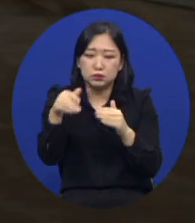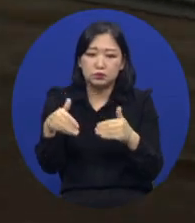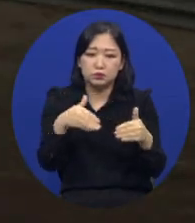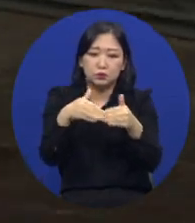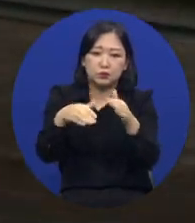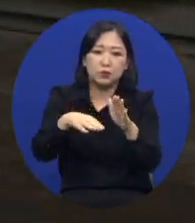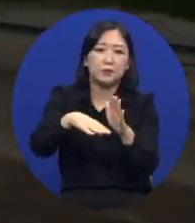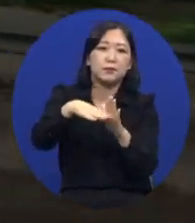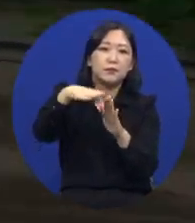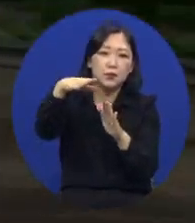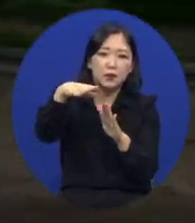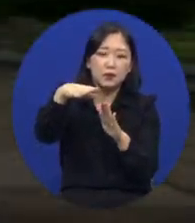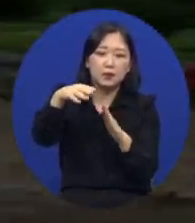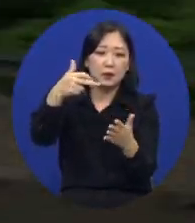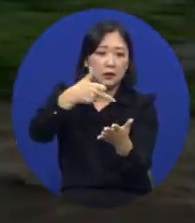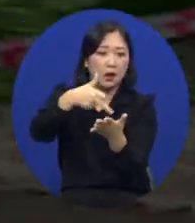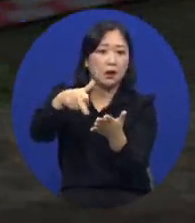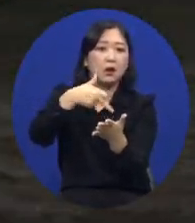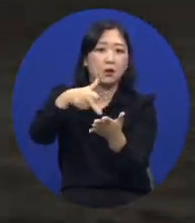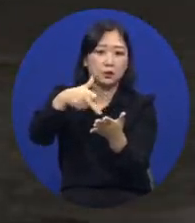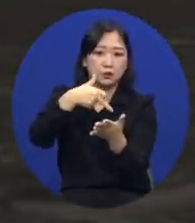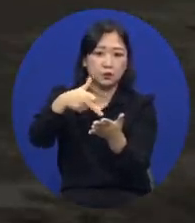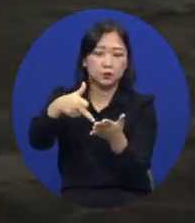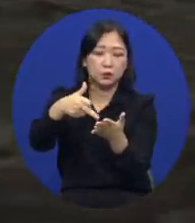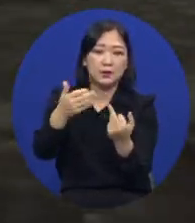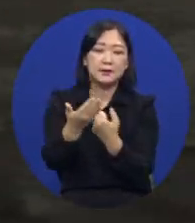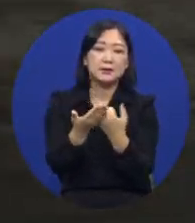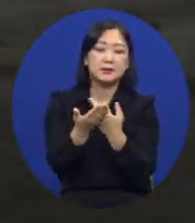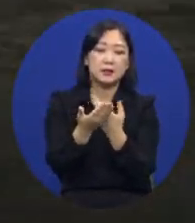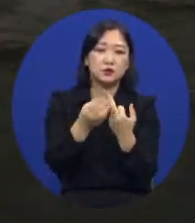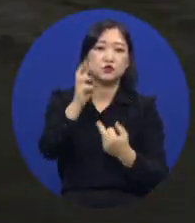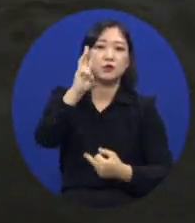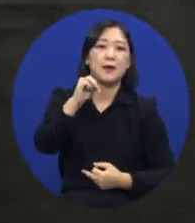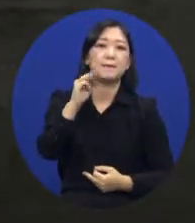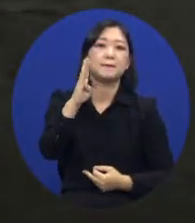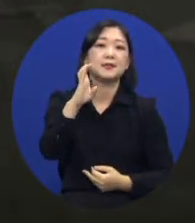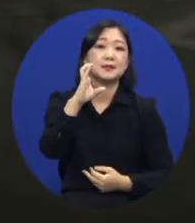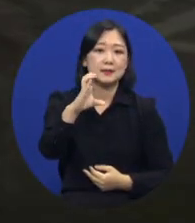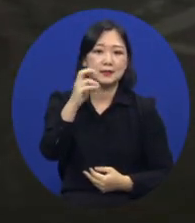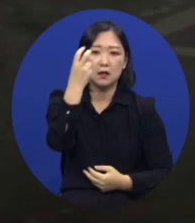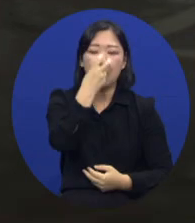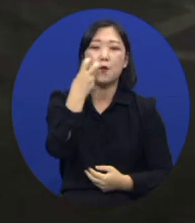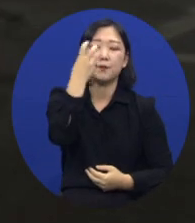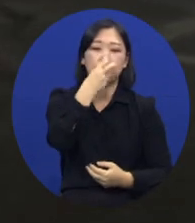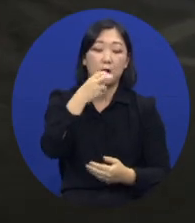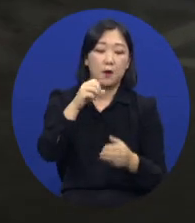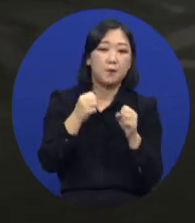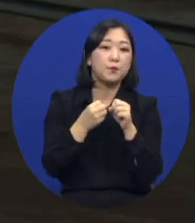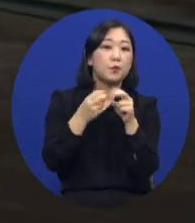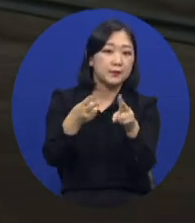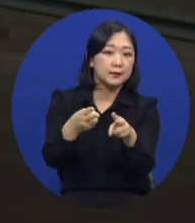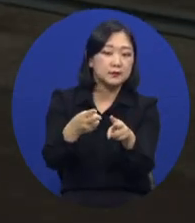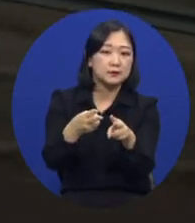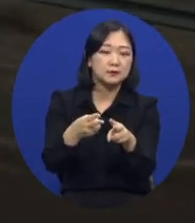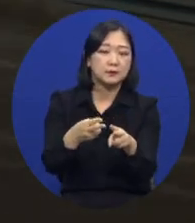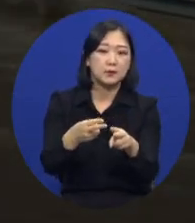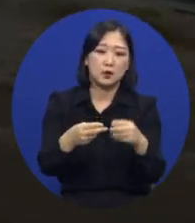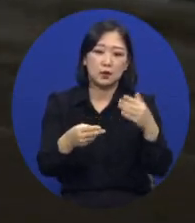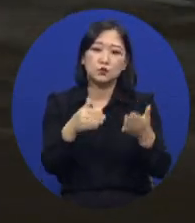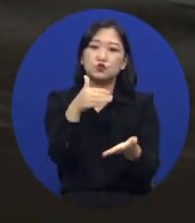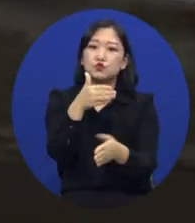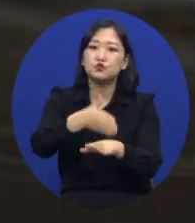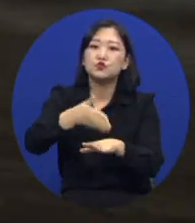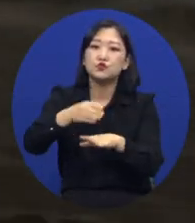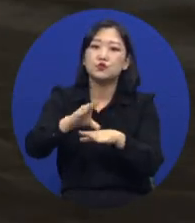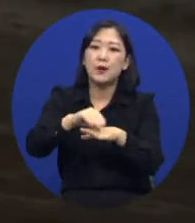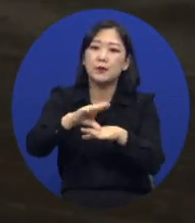이런 제보 영상을 카카오톡 채널 제주 카카오톡에서 제주 MBC를 검색해서 보내주시면 저희들 바로 뉴스에 활용할 수